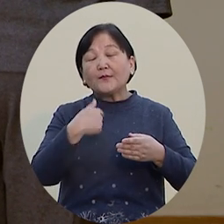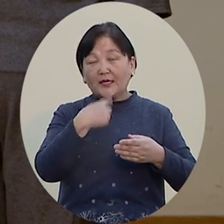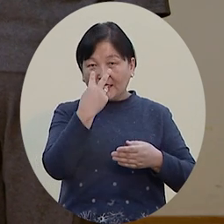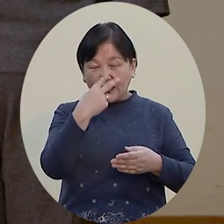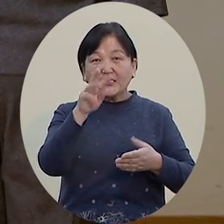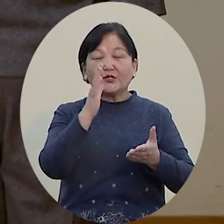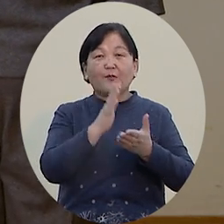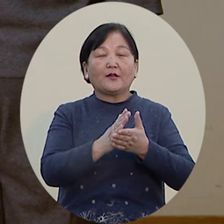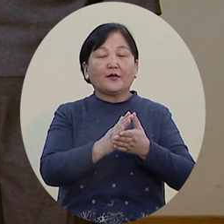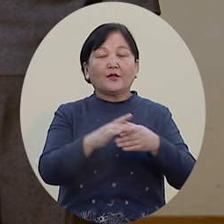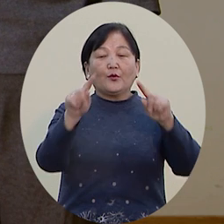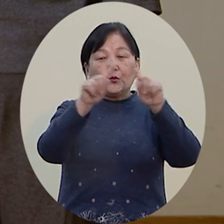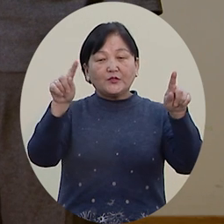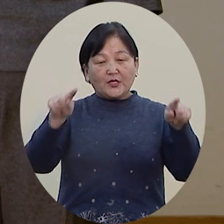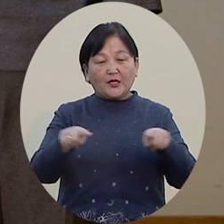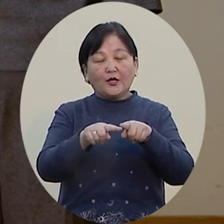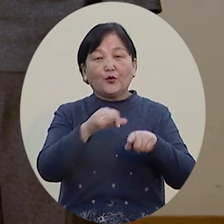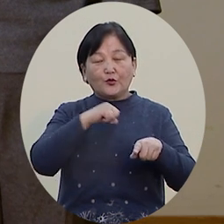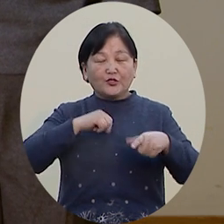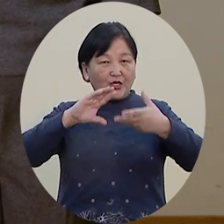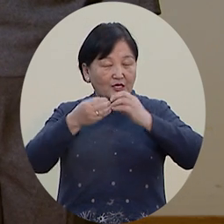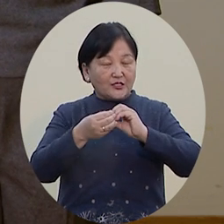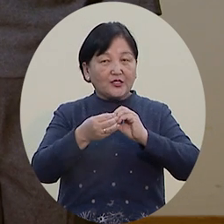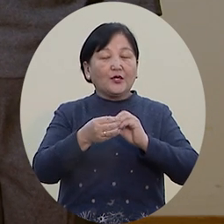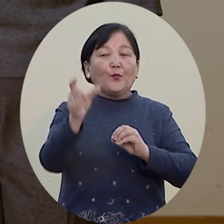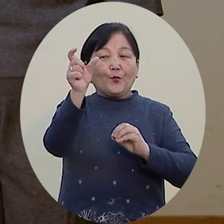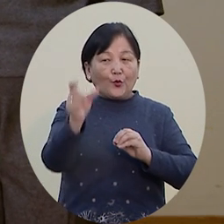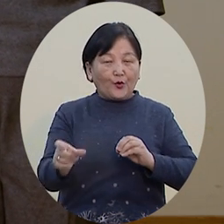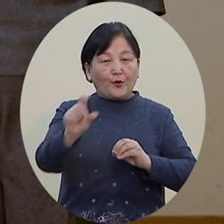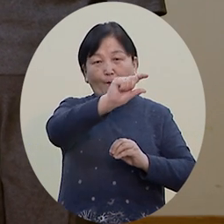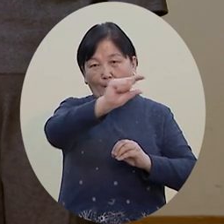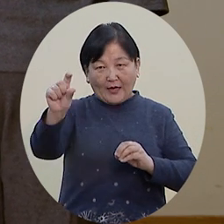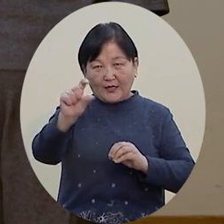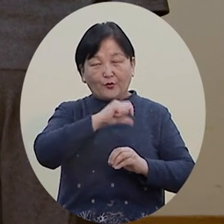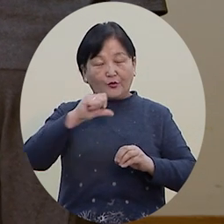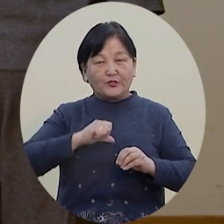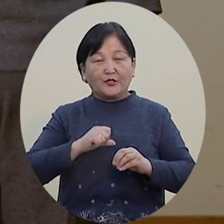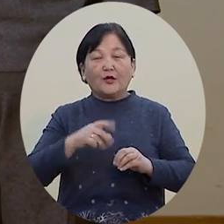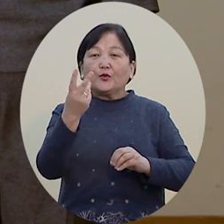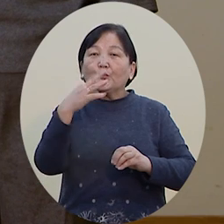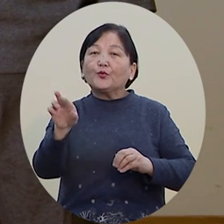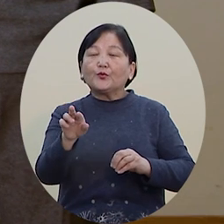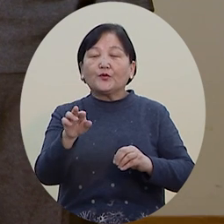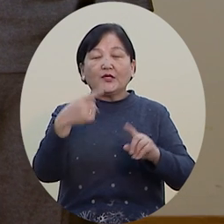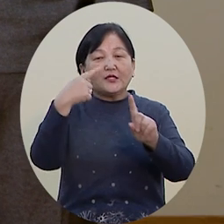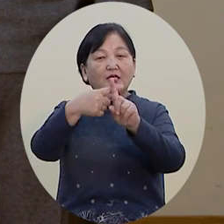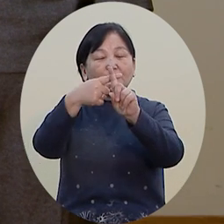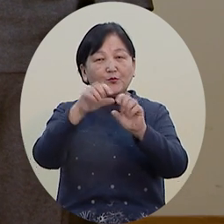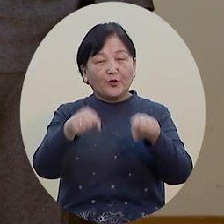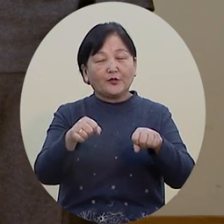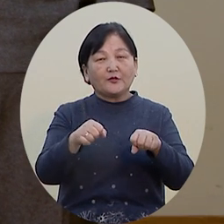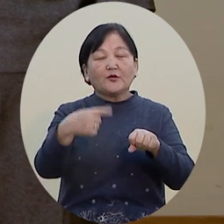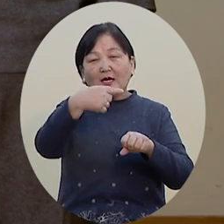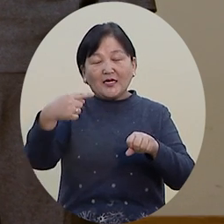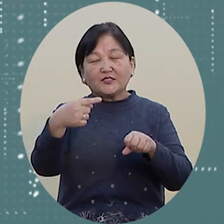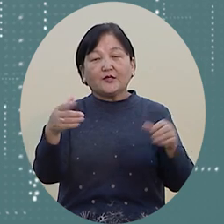сурахтаа бүгдээрээ хүснэгтэй оруулж сурна. За мөр багнаа үүсгэж за нүдэд хасаж болно, нэмж болно.